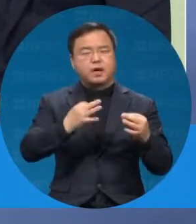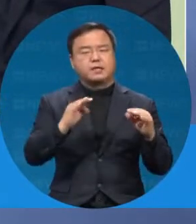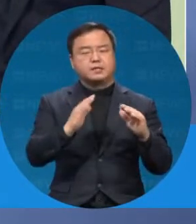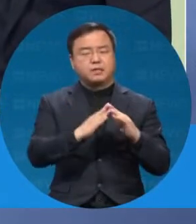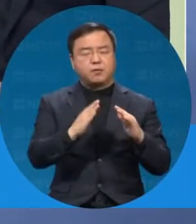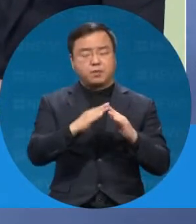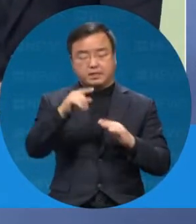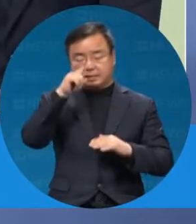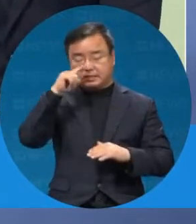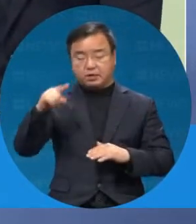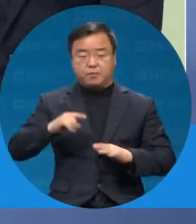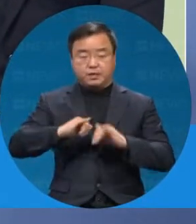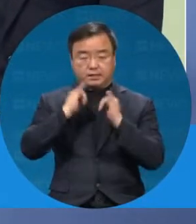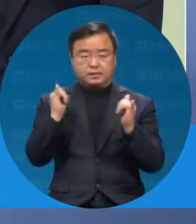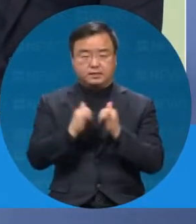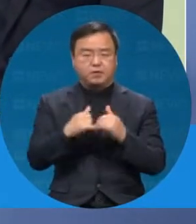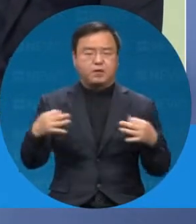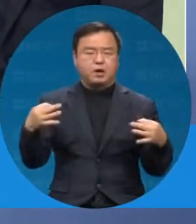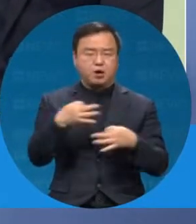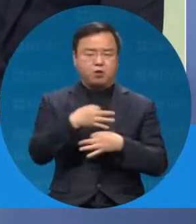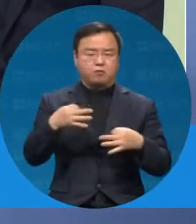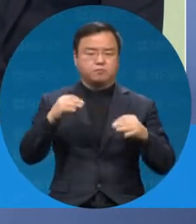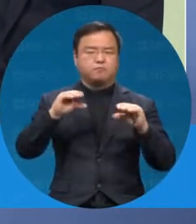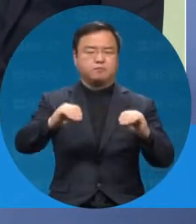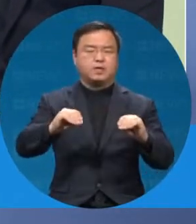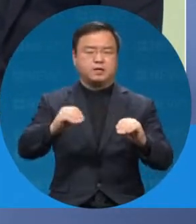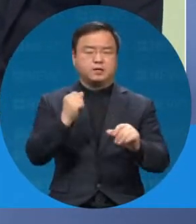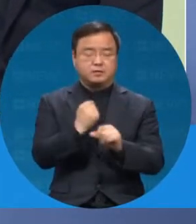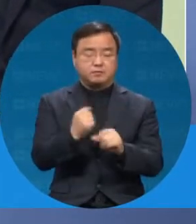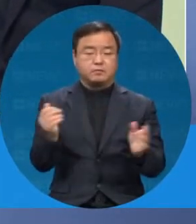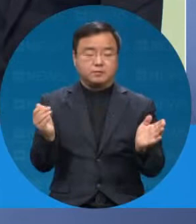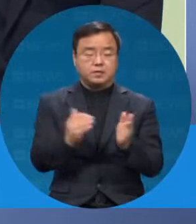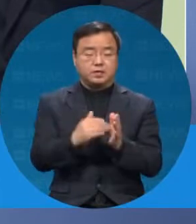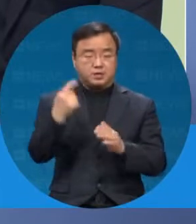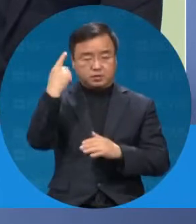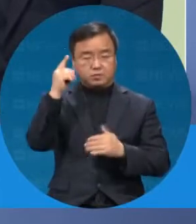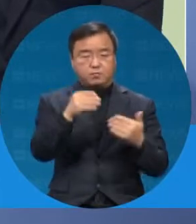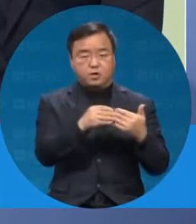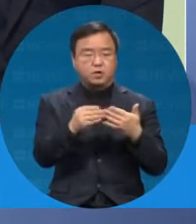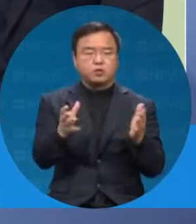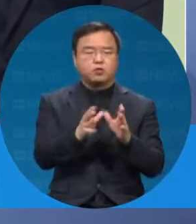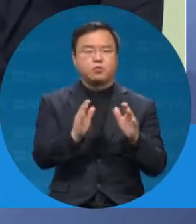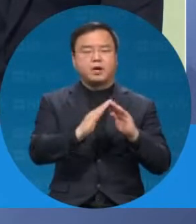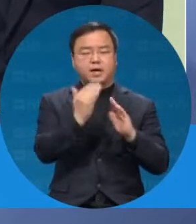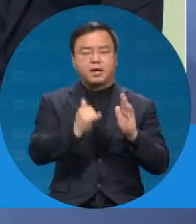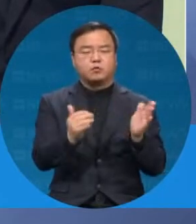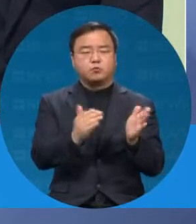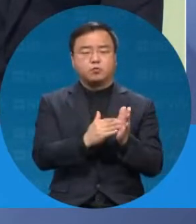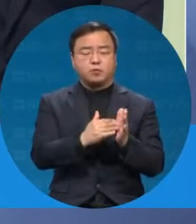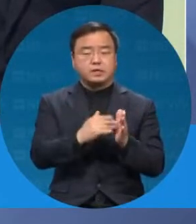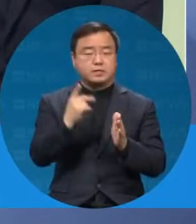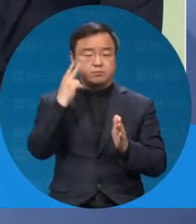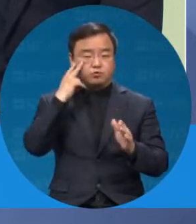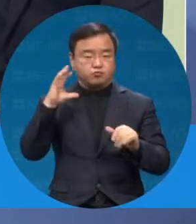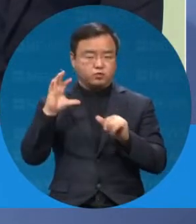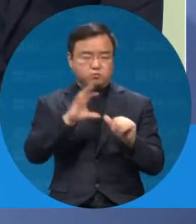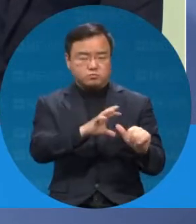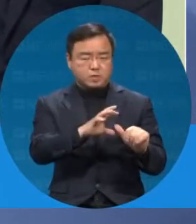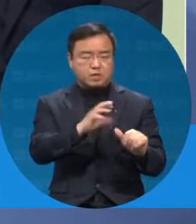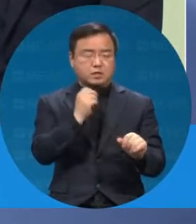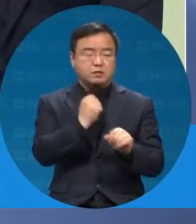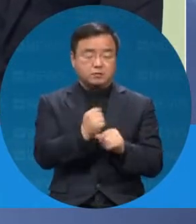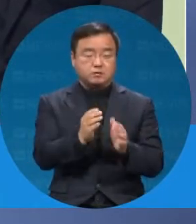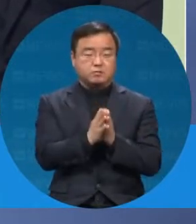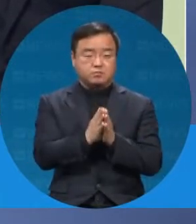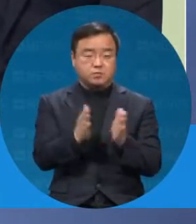거래도 차단했습니다 예 조 바이든 대통령을 러시아 지도 층과 그 가족에 대한 제재를 부과하고 러시아의 국가